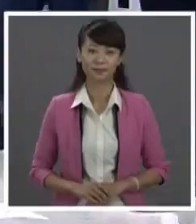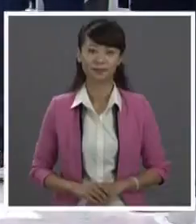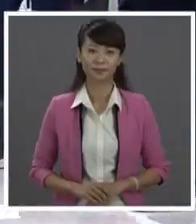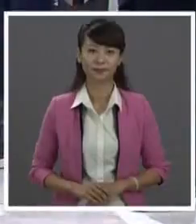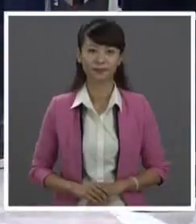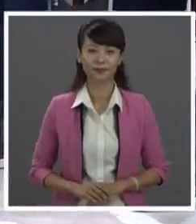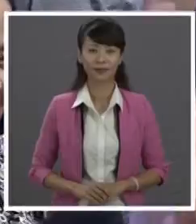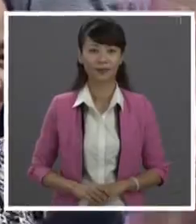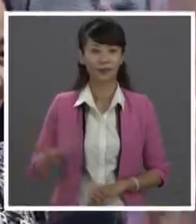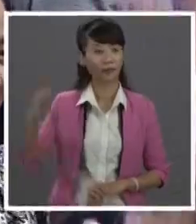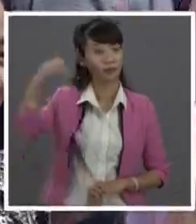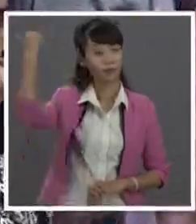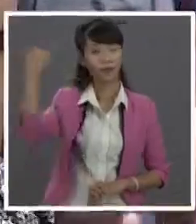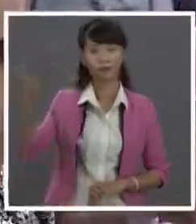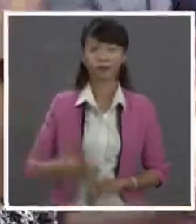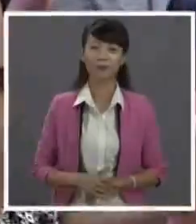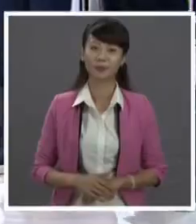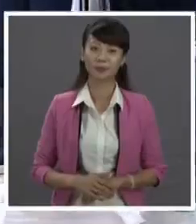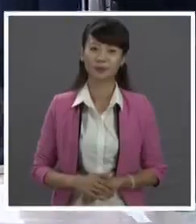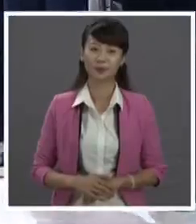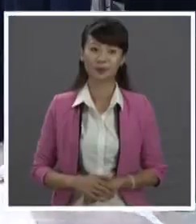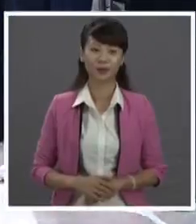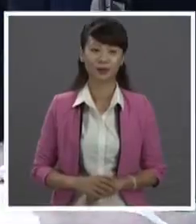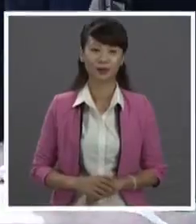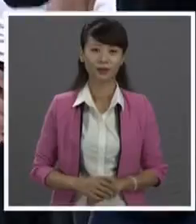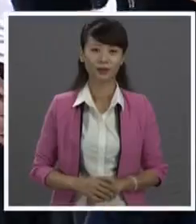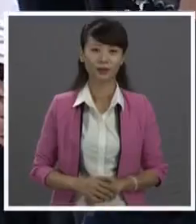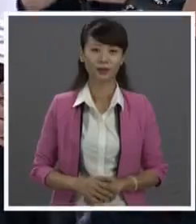你的梦想破灭了。哎， 那姑娘，